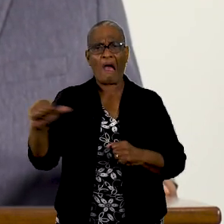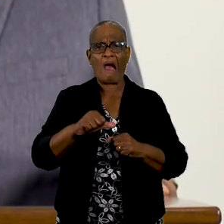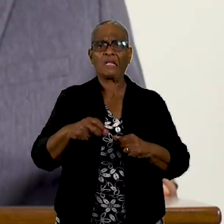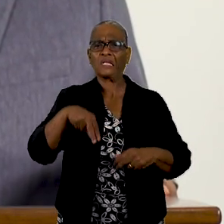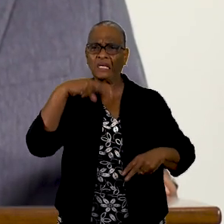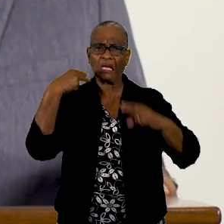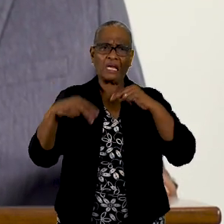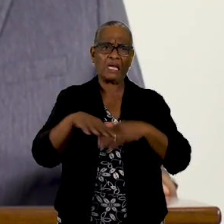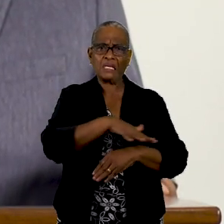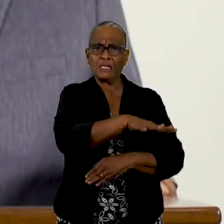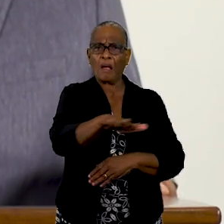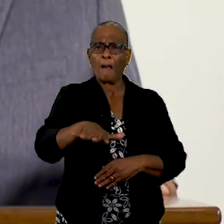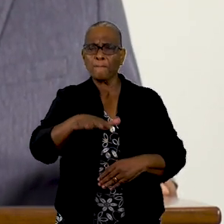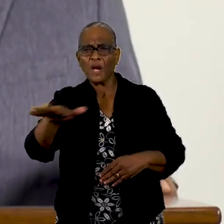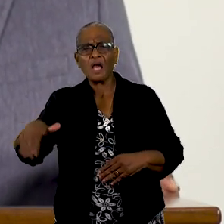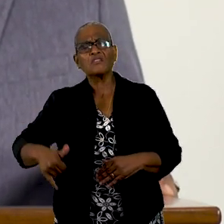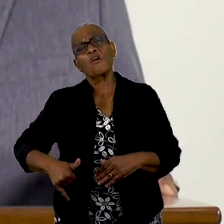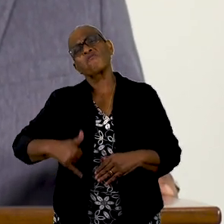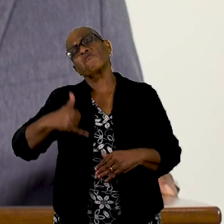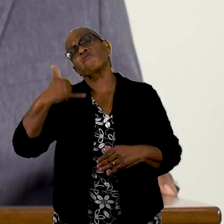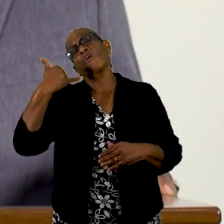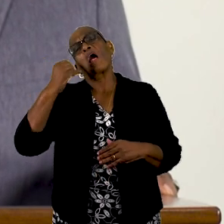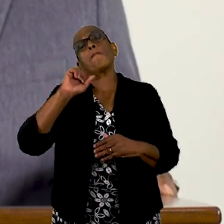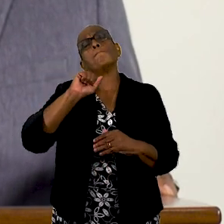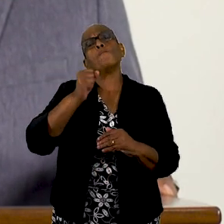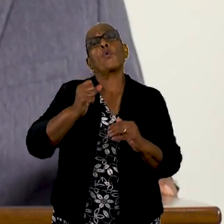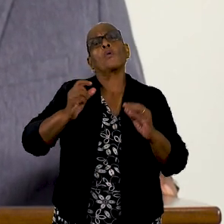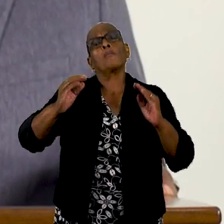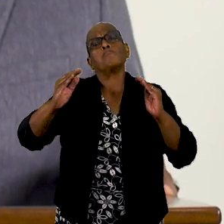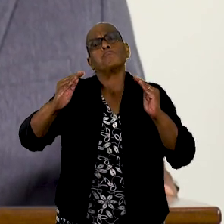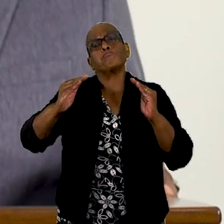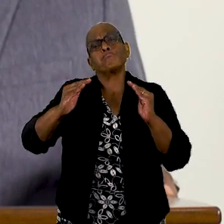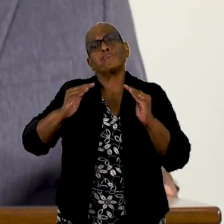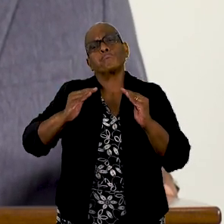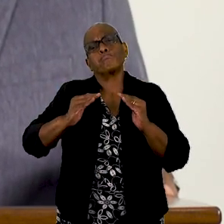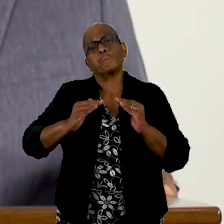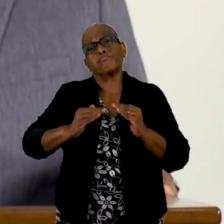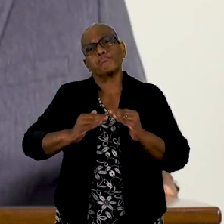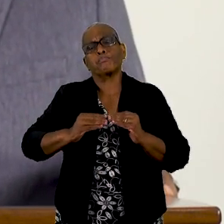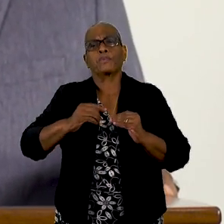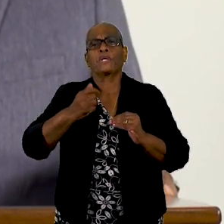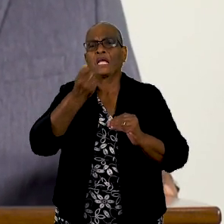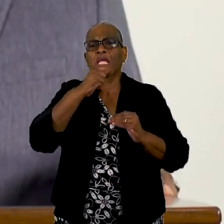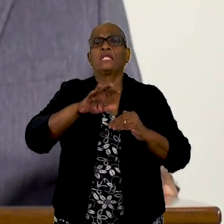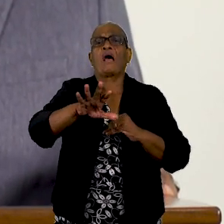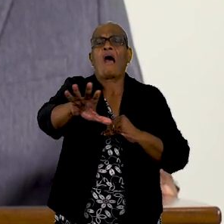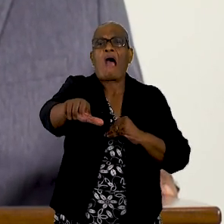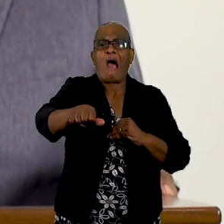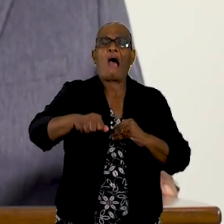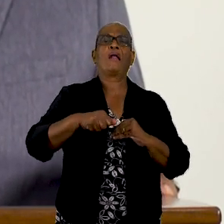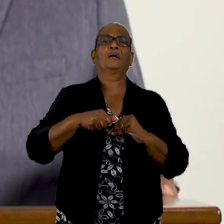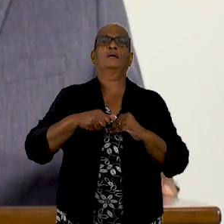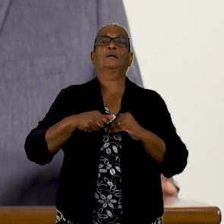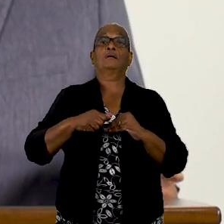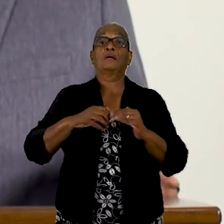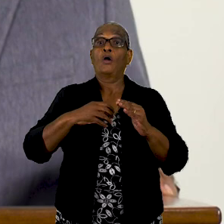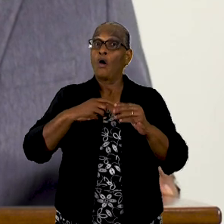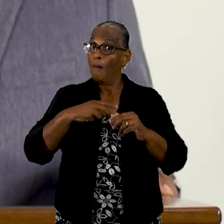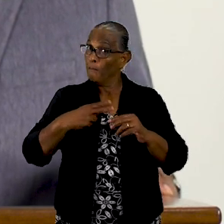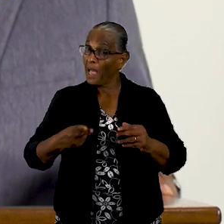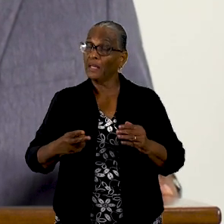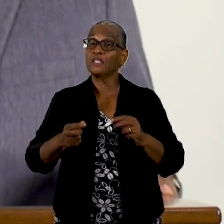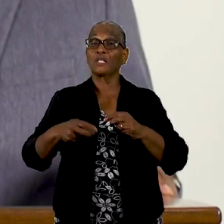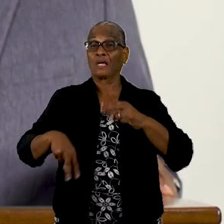eetgelegenheden wordt zoveel als mogelijk beperkt tot afvalservice. Met uitzondering van